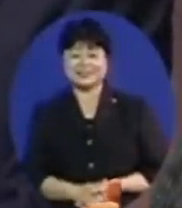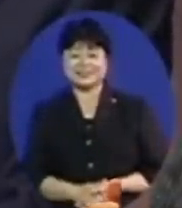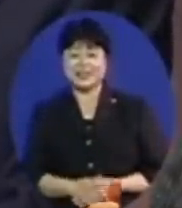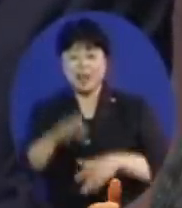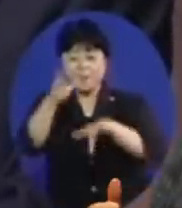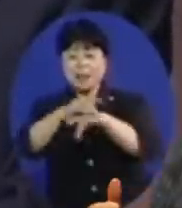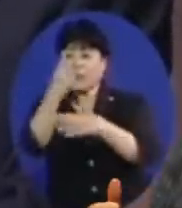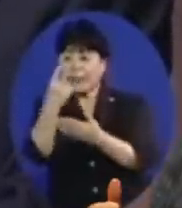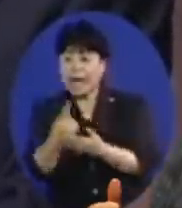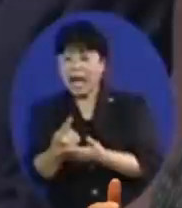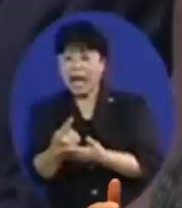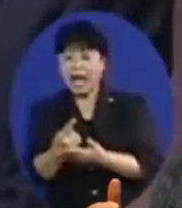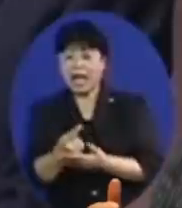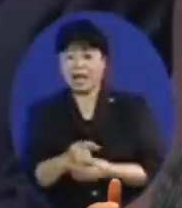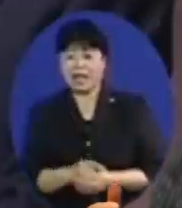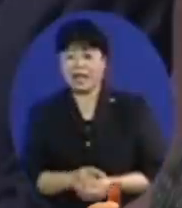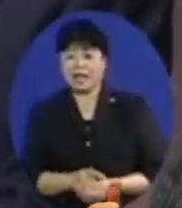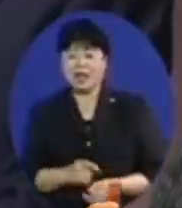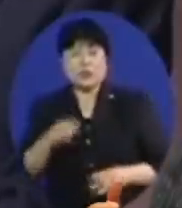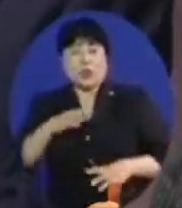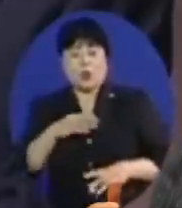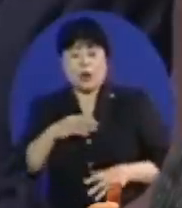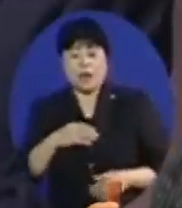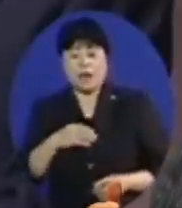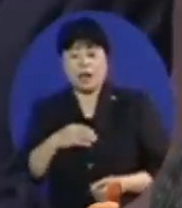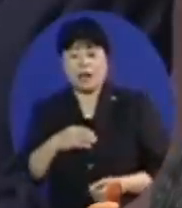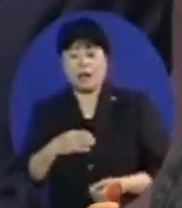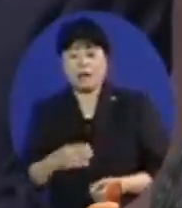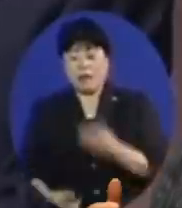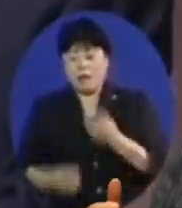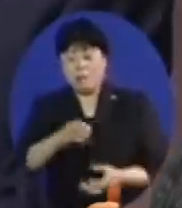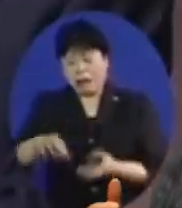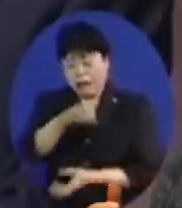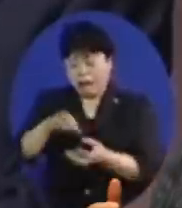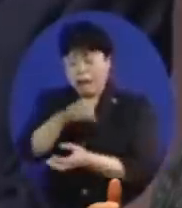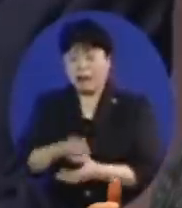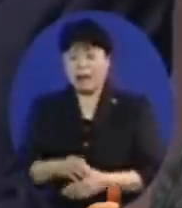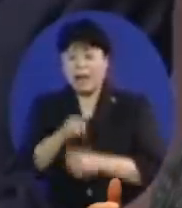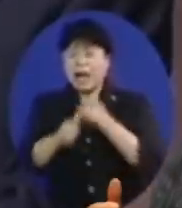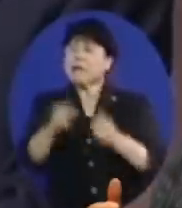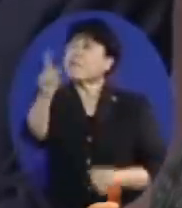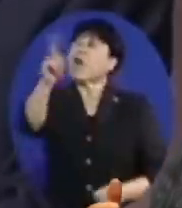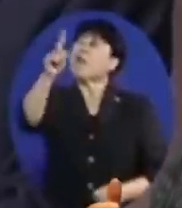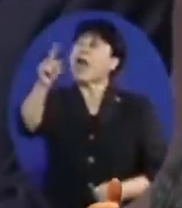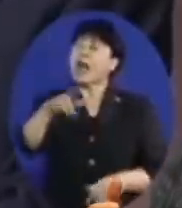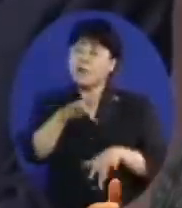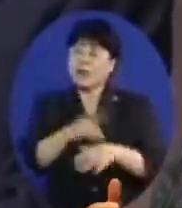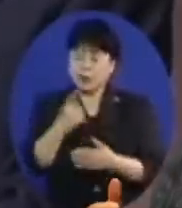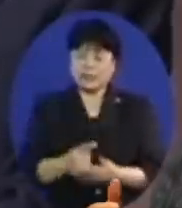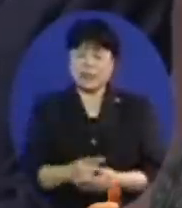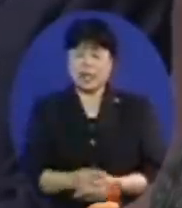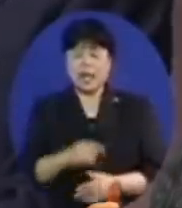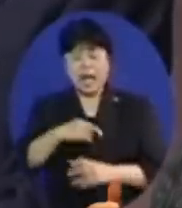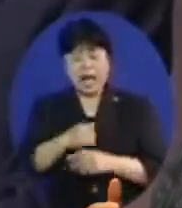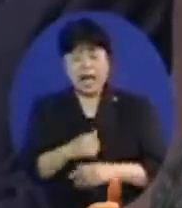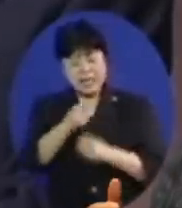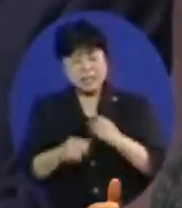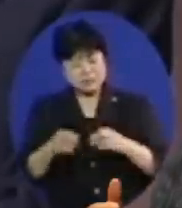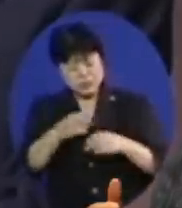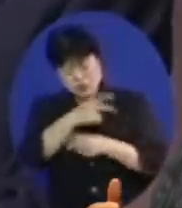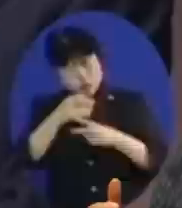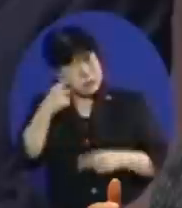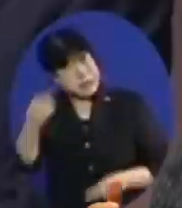마귀가 온다고 화가닥 뛰어 야단 법석을 하고 하나님은 뭐하러 하십니까? 마귀는 오는데 하나님은 주무십니까?